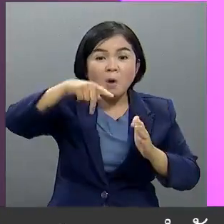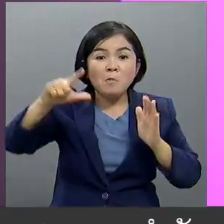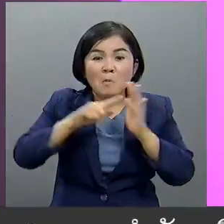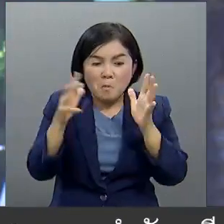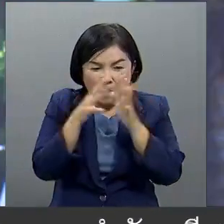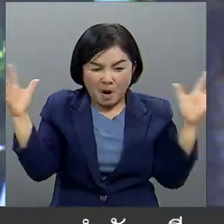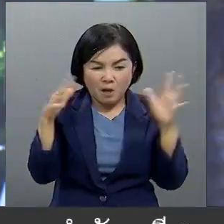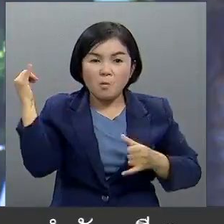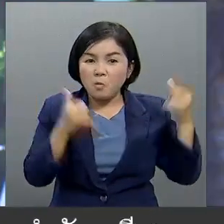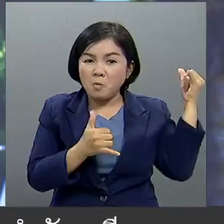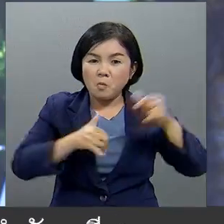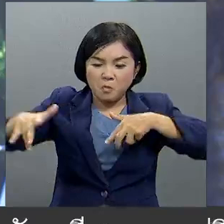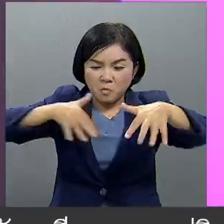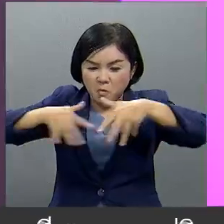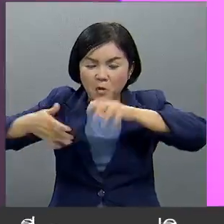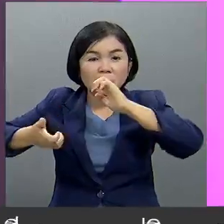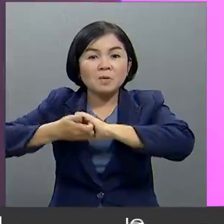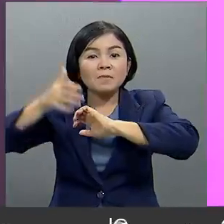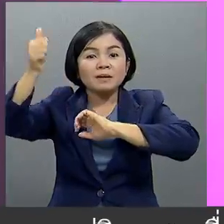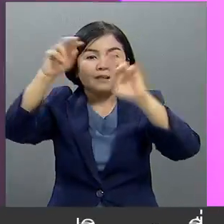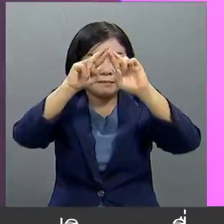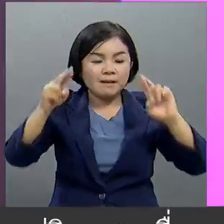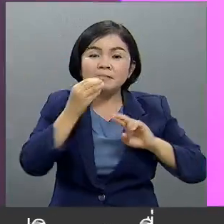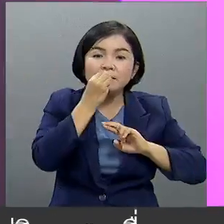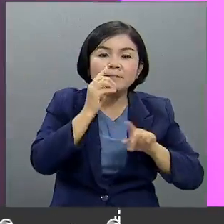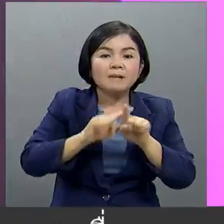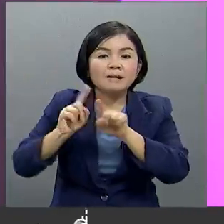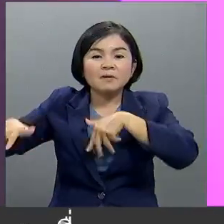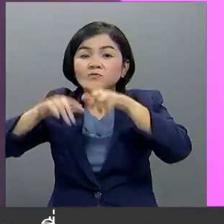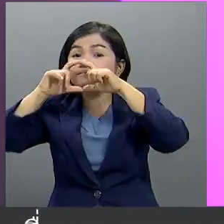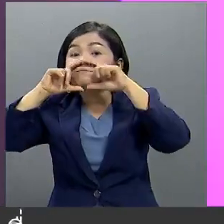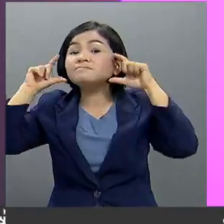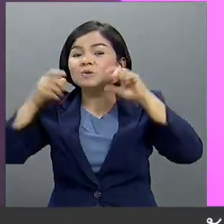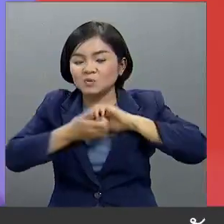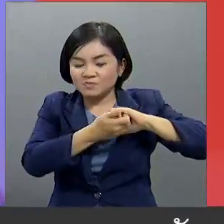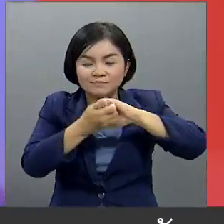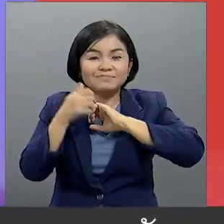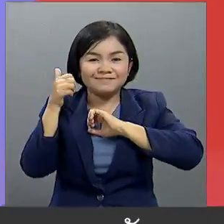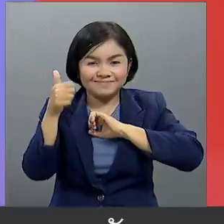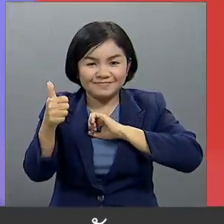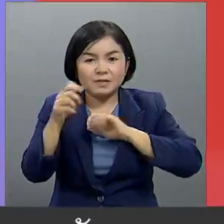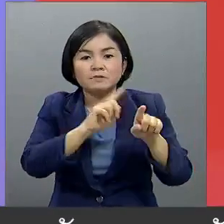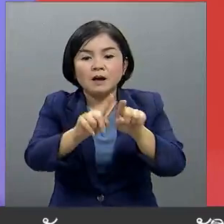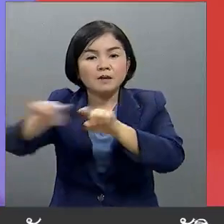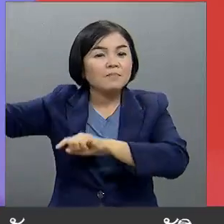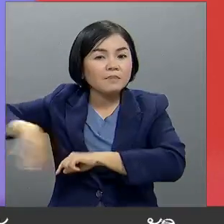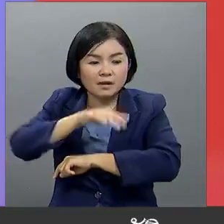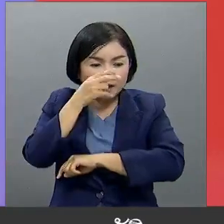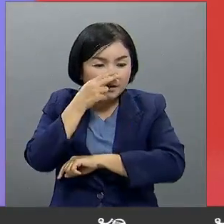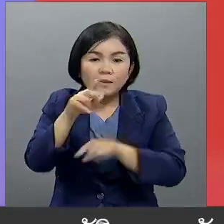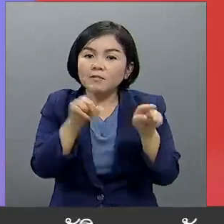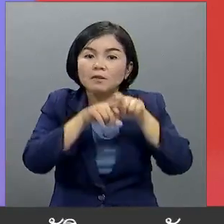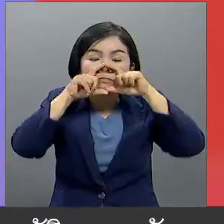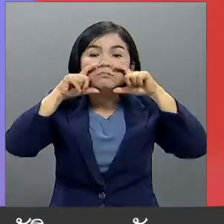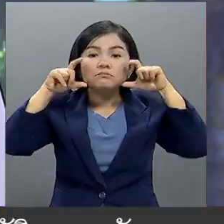มมือดีนะคือในร้านอาหารหรือว่าคนที่เดินอยู่เนี่ยก็สวมหน้ากากผ้าหน้ากากอนามัย ทุกที่เลยนะตอนนี้ผมไปต่างจังหวัดก็ยังสวมใส่หน้ากากอนามัย